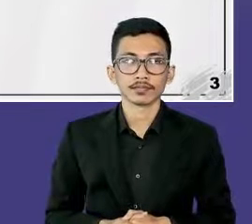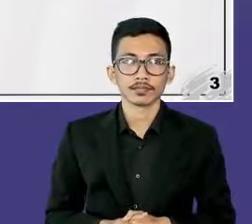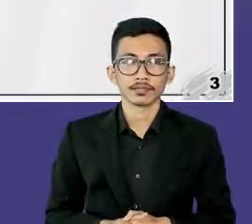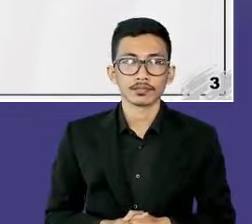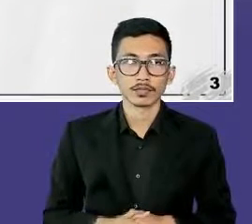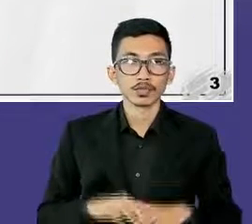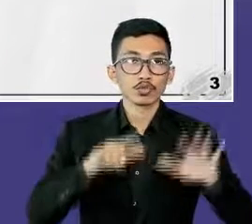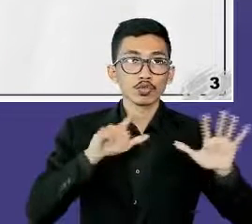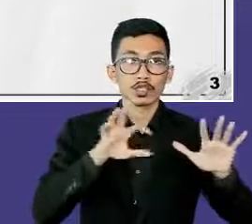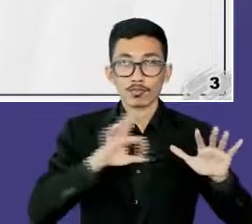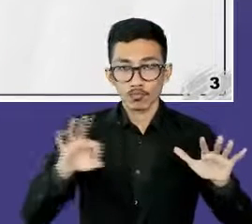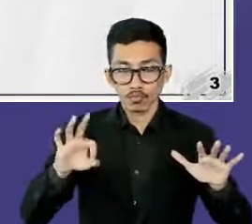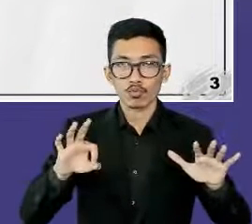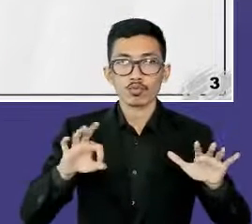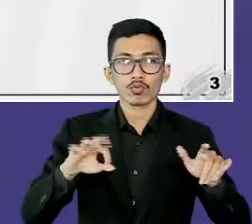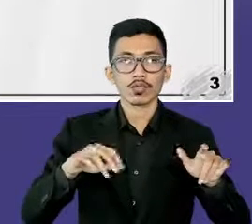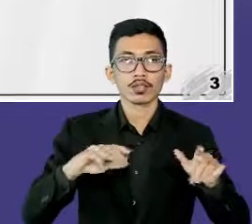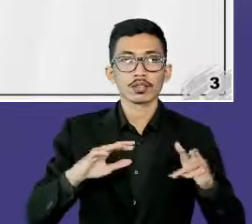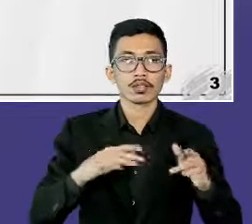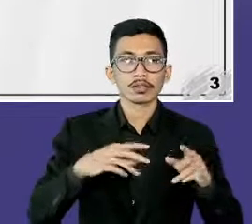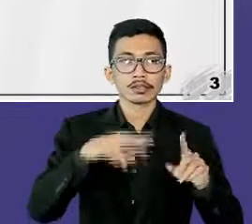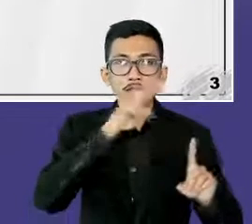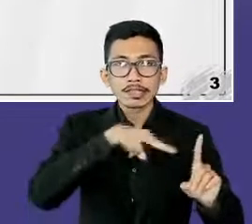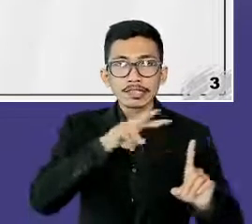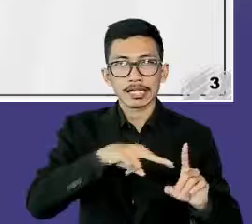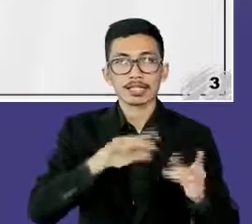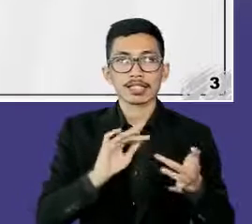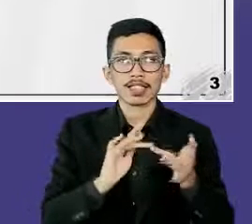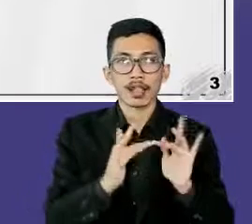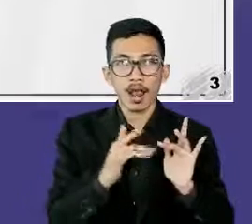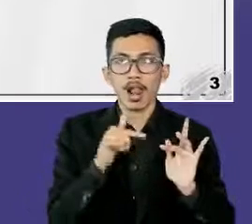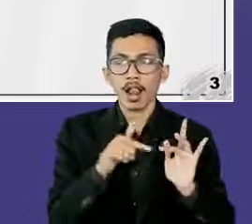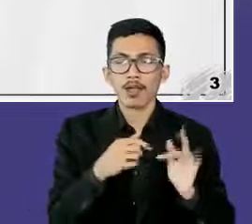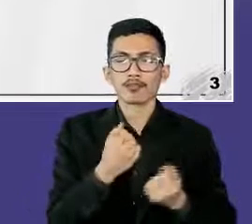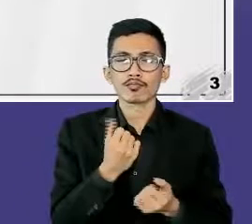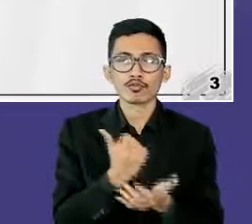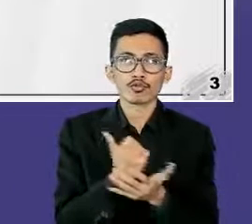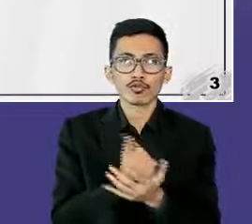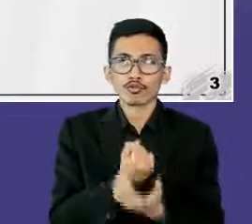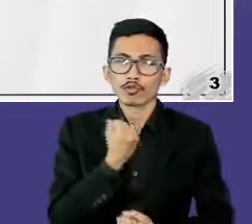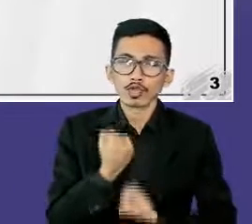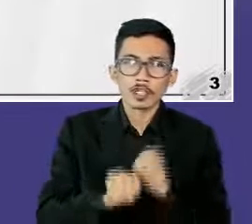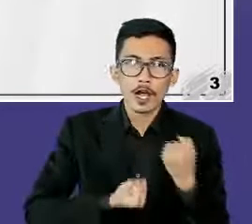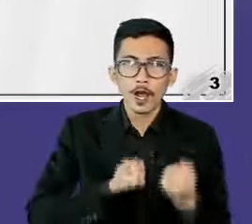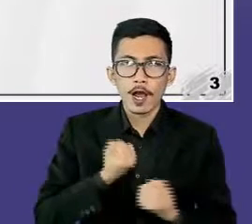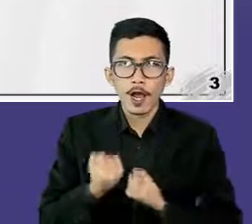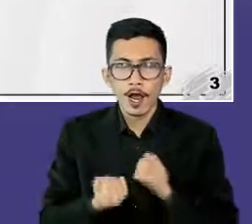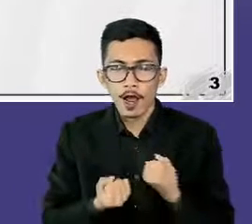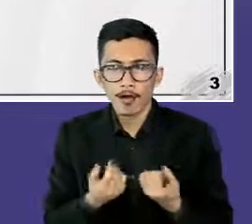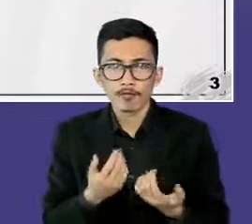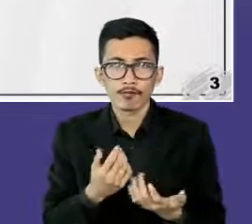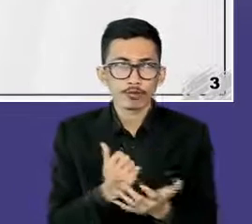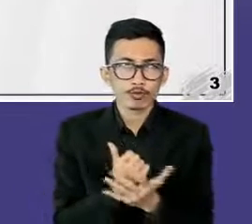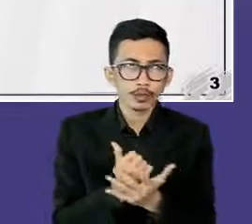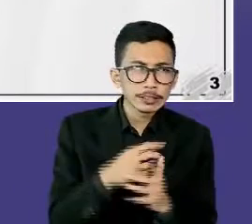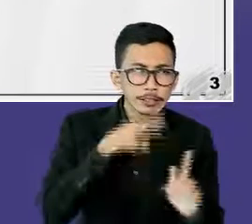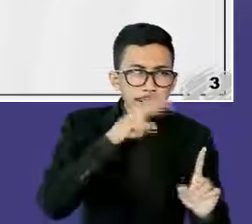Hai preserve title ini adalah salah satu bentuk upaya untuk melipatgandakan kemampuan